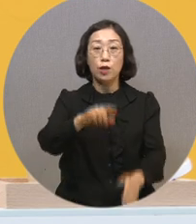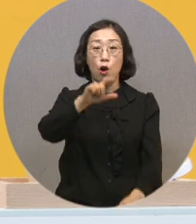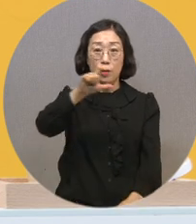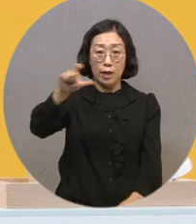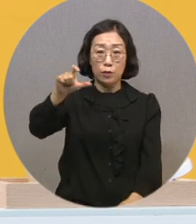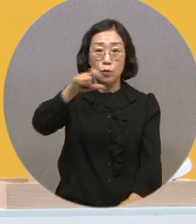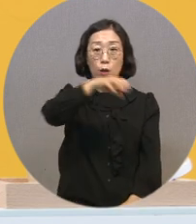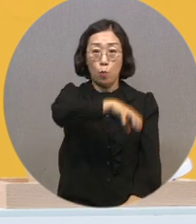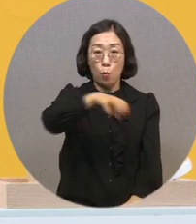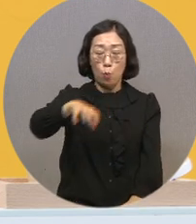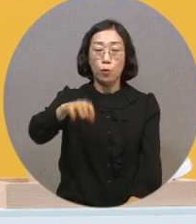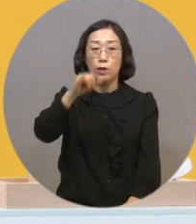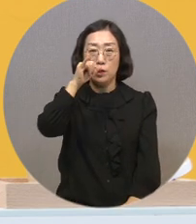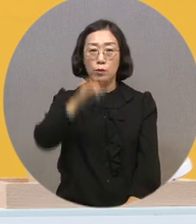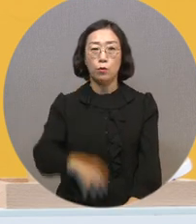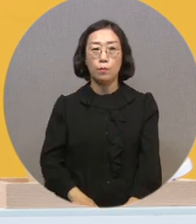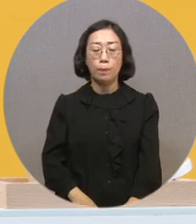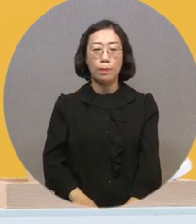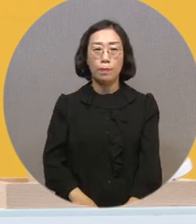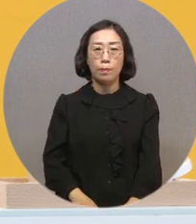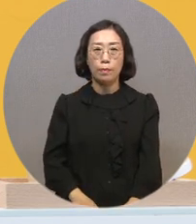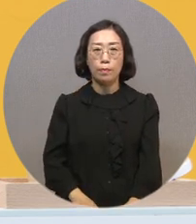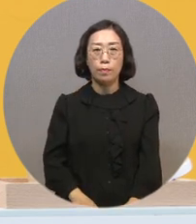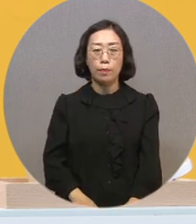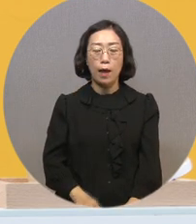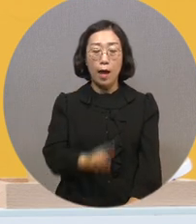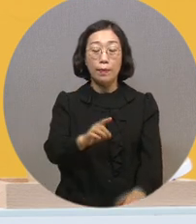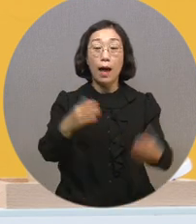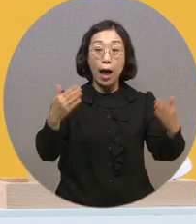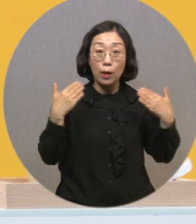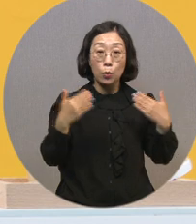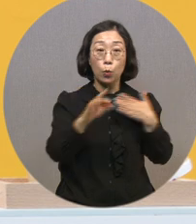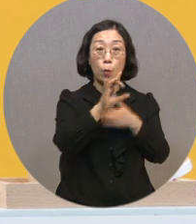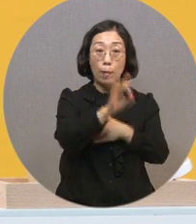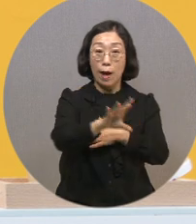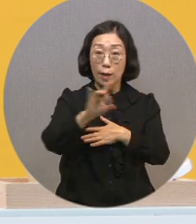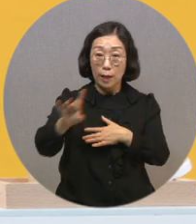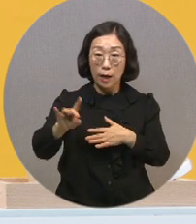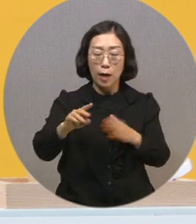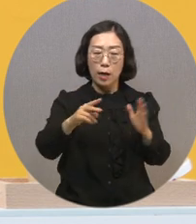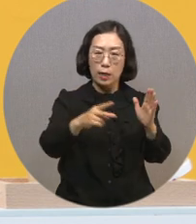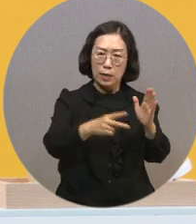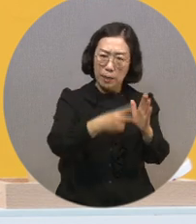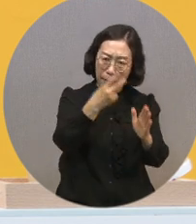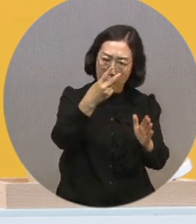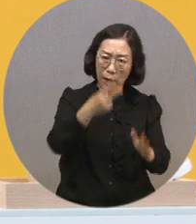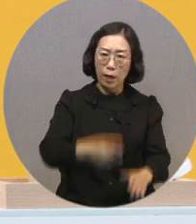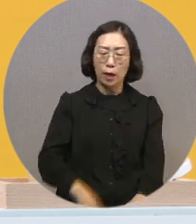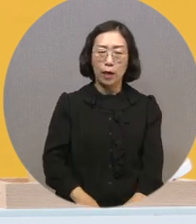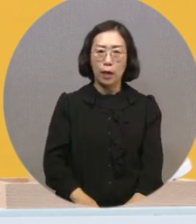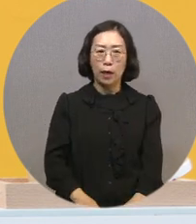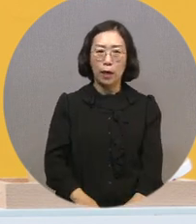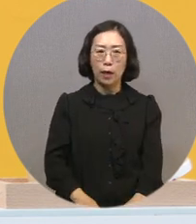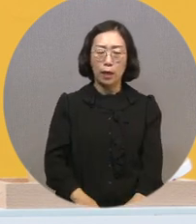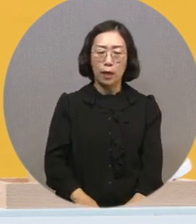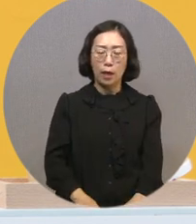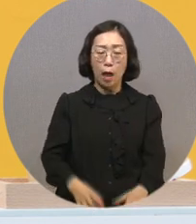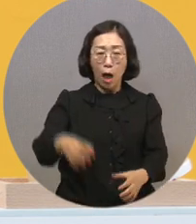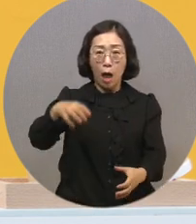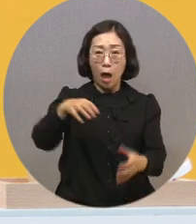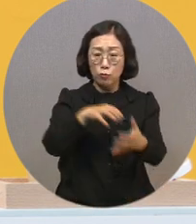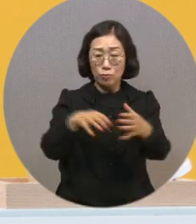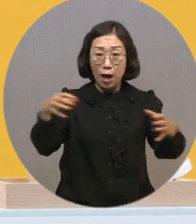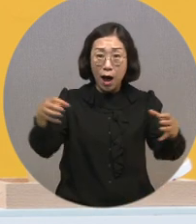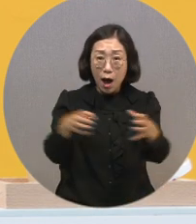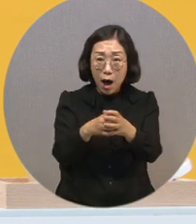예. 15개가 한 학년에 한 학교에 200명을 잡아도 그